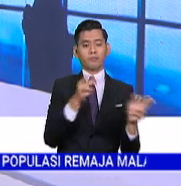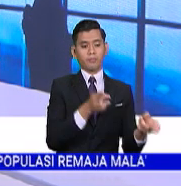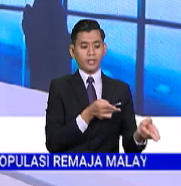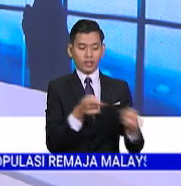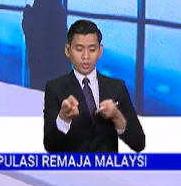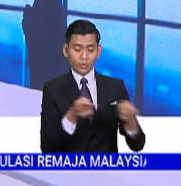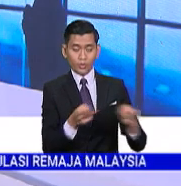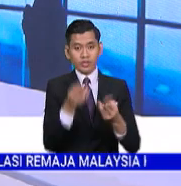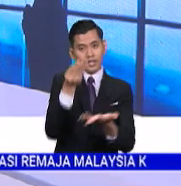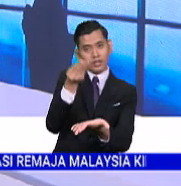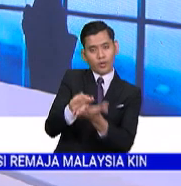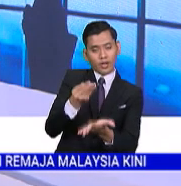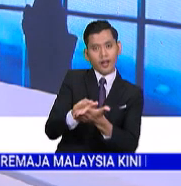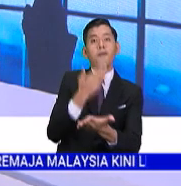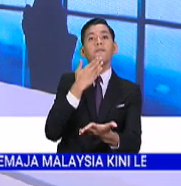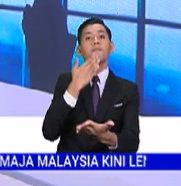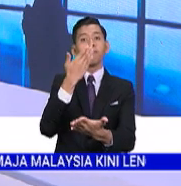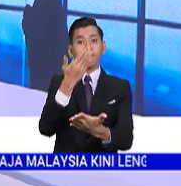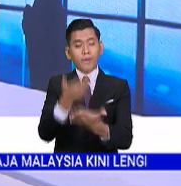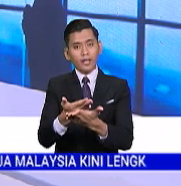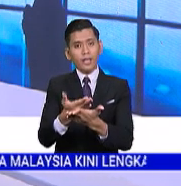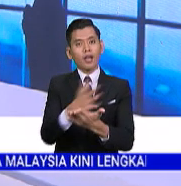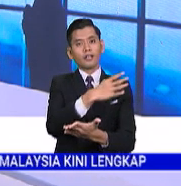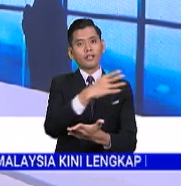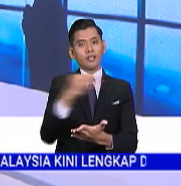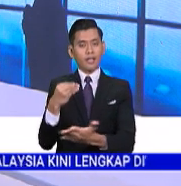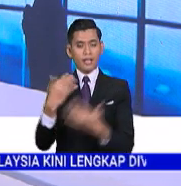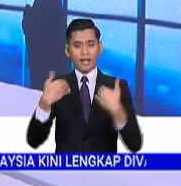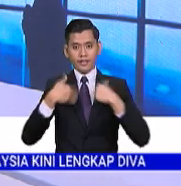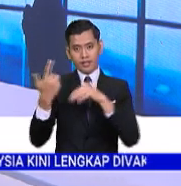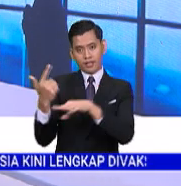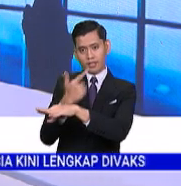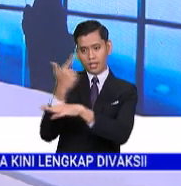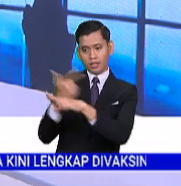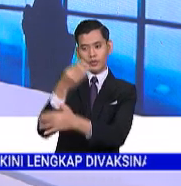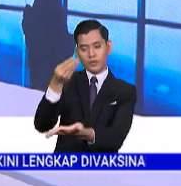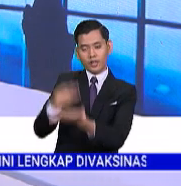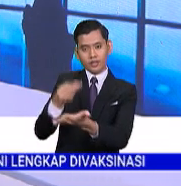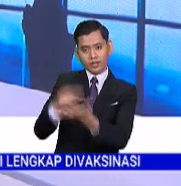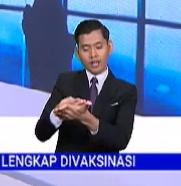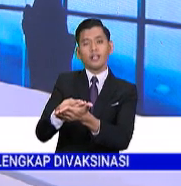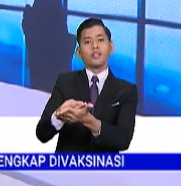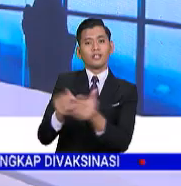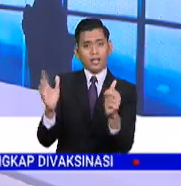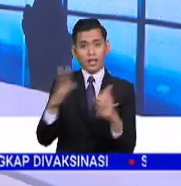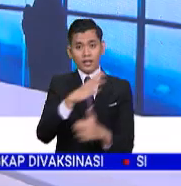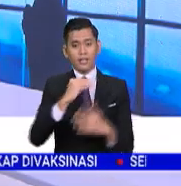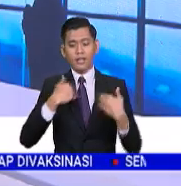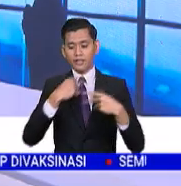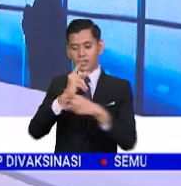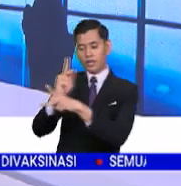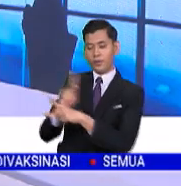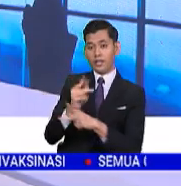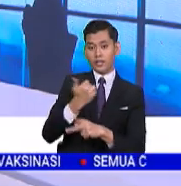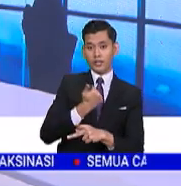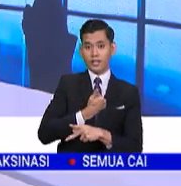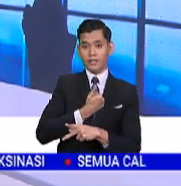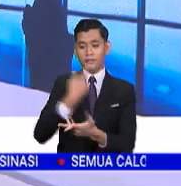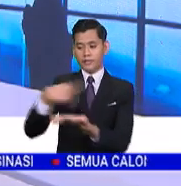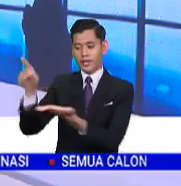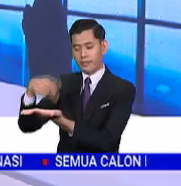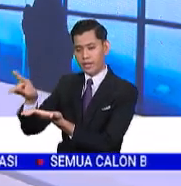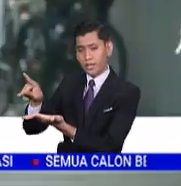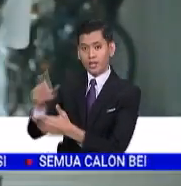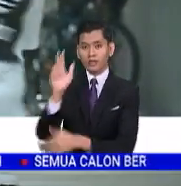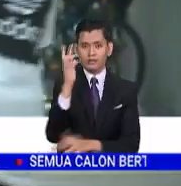atau celik kewangan selain daripada sosialisasi kewangan, teknologi kewangan dan kawalan diri. Kajian